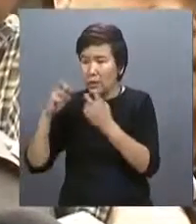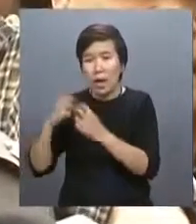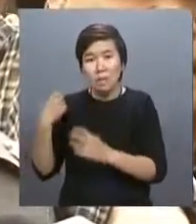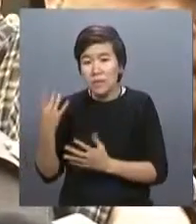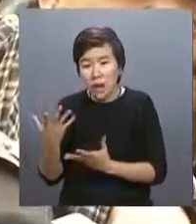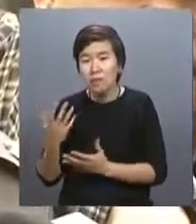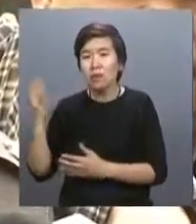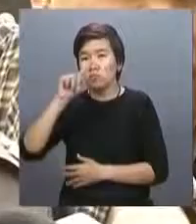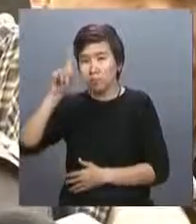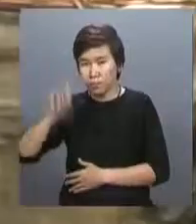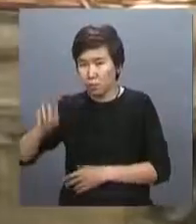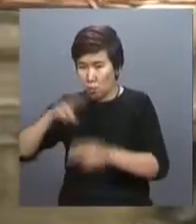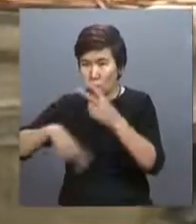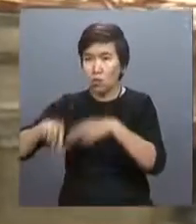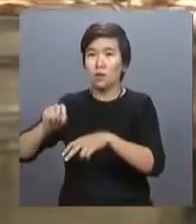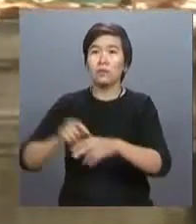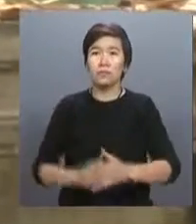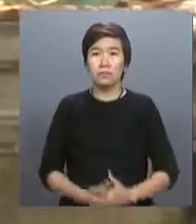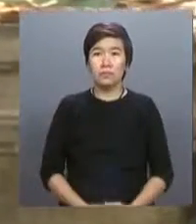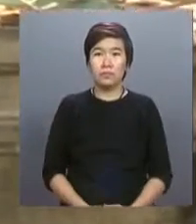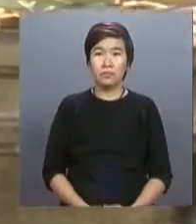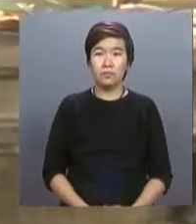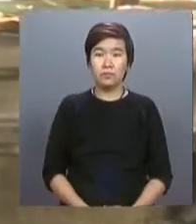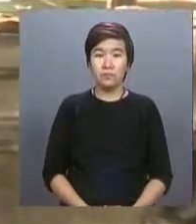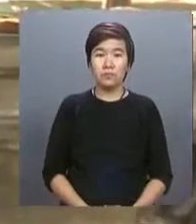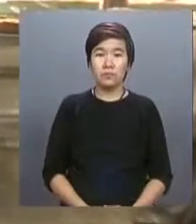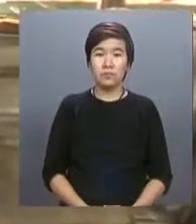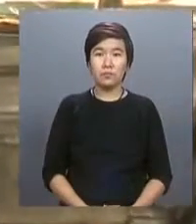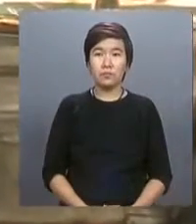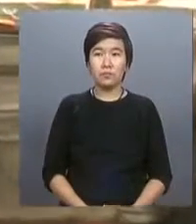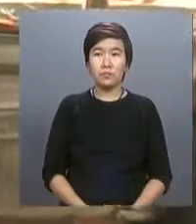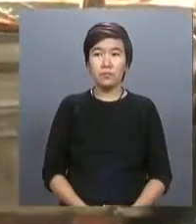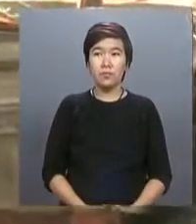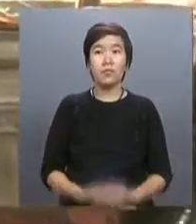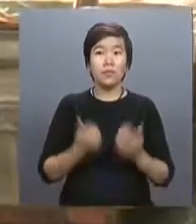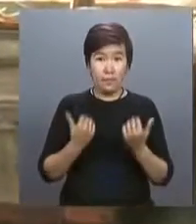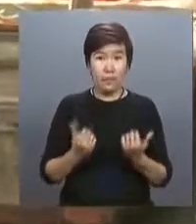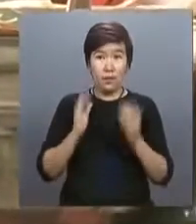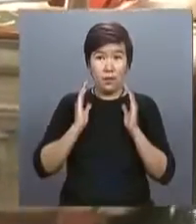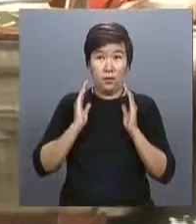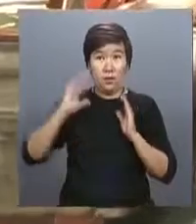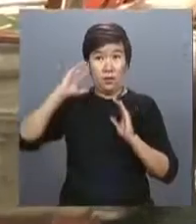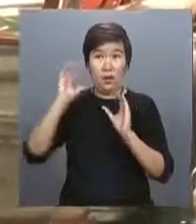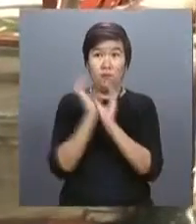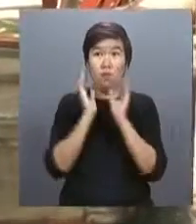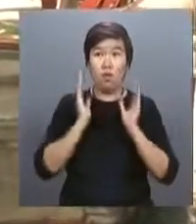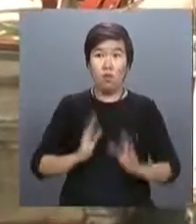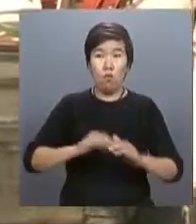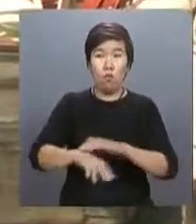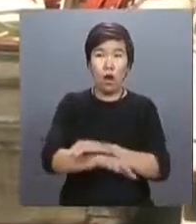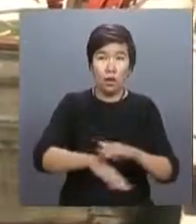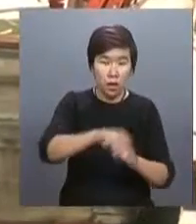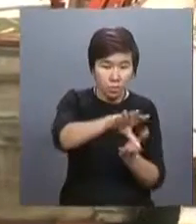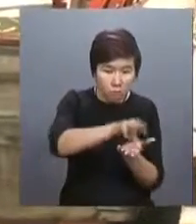างๆหรือไม่อย่างไรนะครับ โดยสำหรับการข้อมูลนะคะขณะนี้ค่ะทางเจ้าหน้าที่พิสูจน์หลักฐานนะคะอยู่